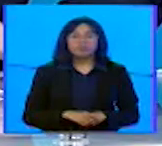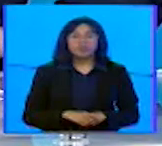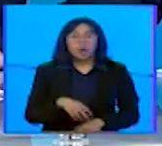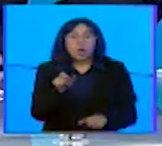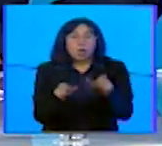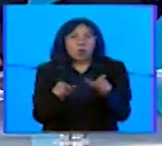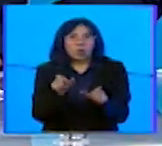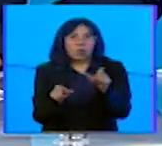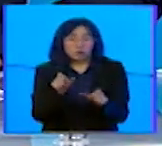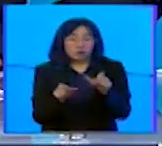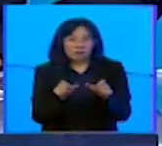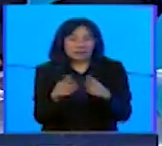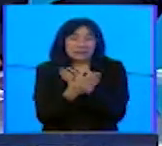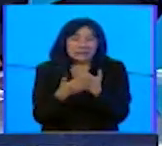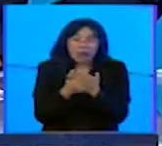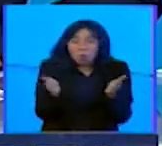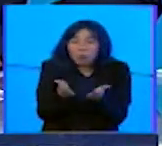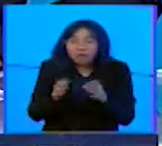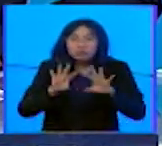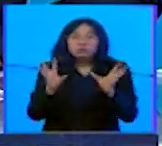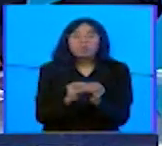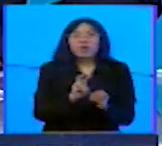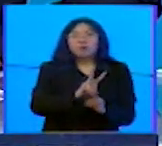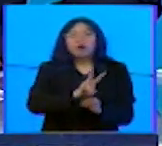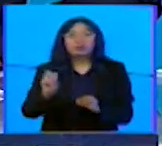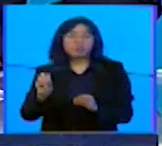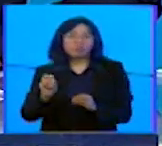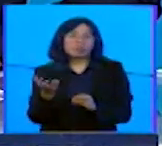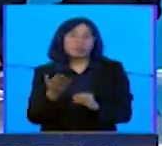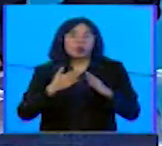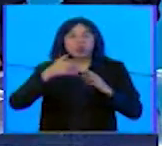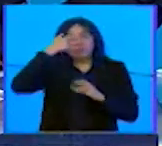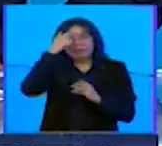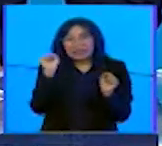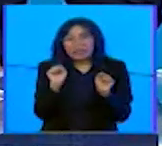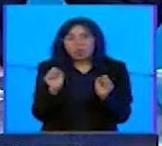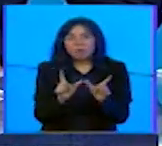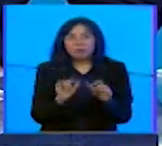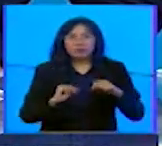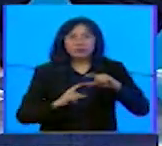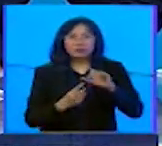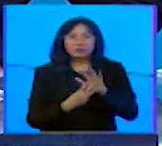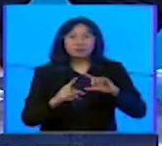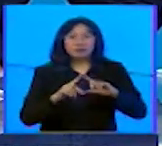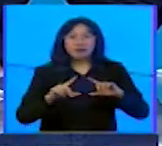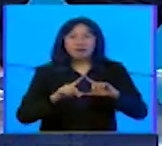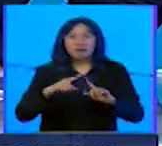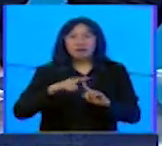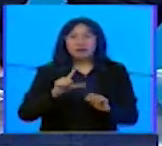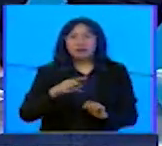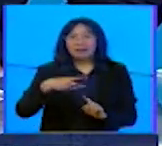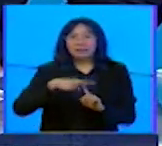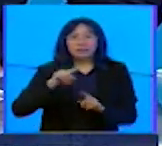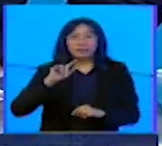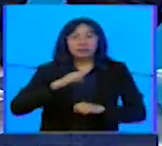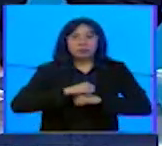Per Senin ini, sekitar 2.000 orang menjalani perawatan dan dikarantina di Rumah Sakit Darurat Wisma Atlet Kemayoran, Jakarta Pusat.